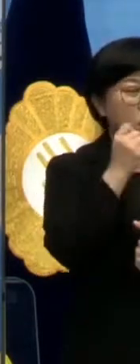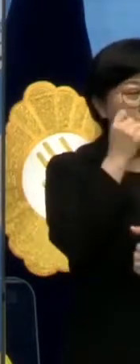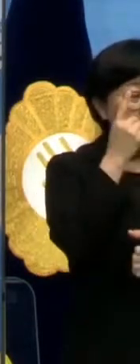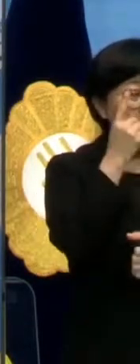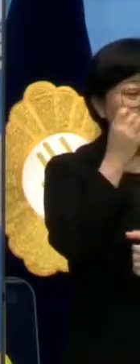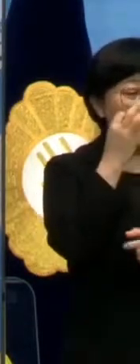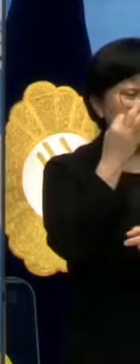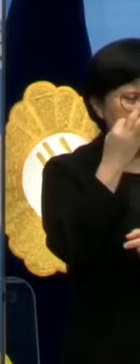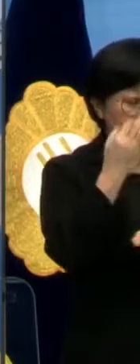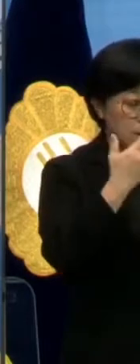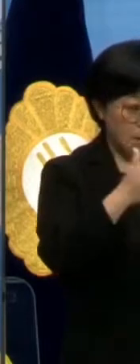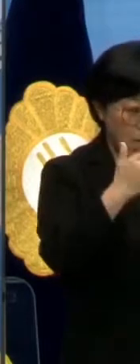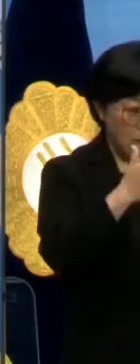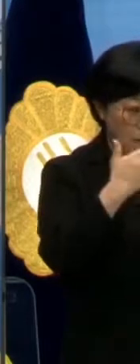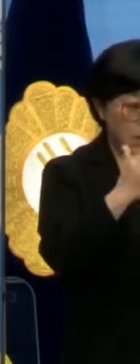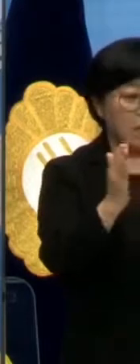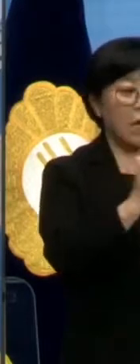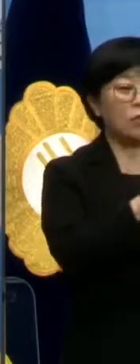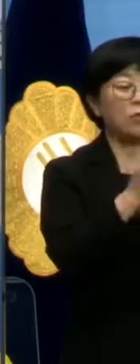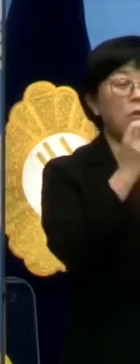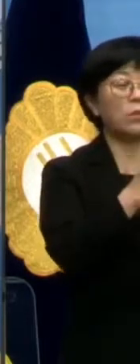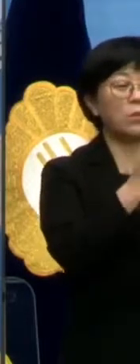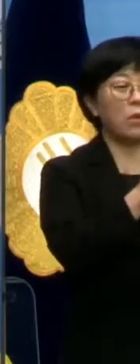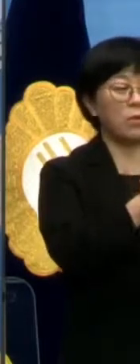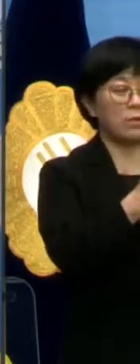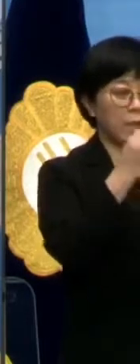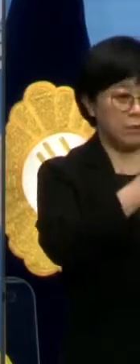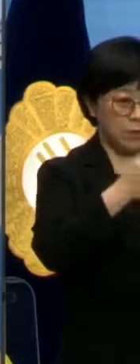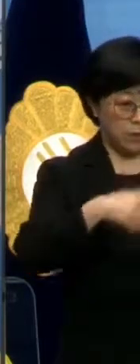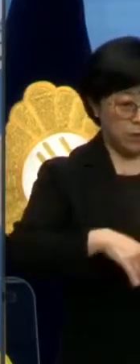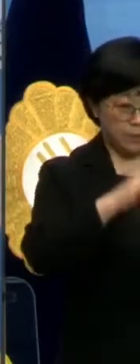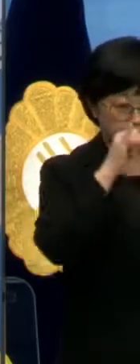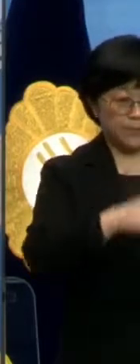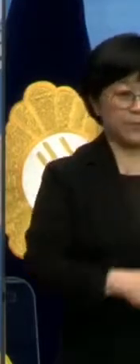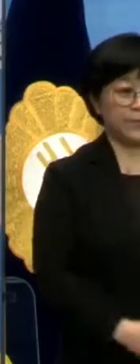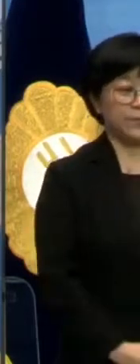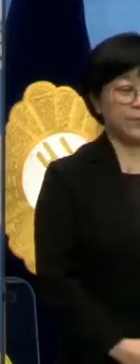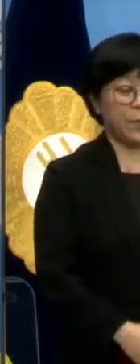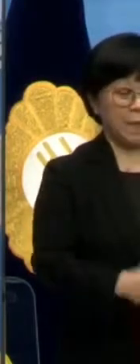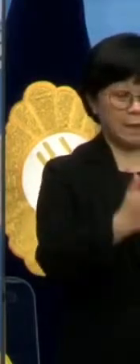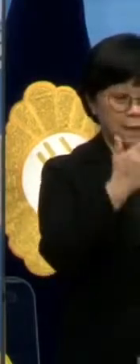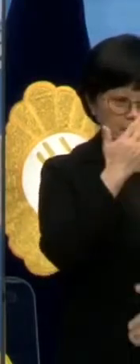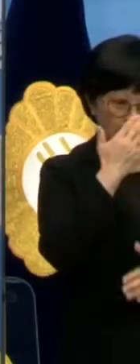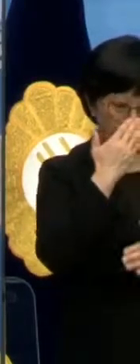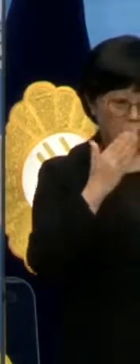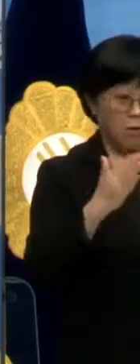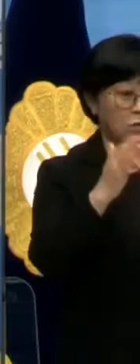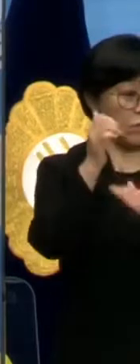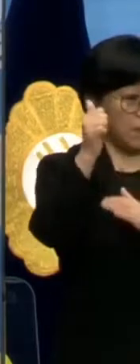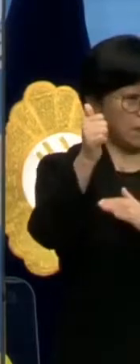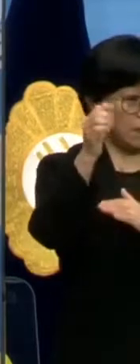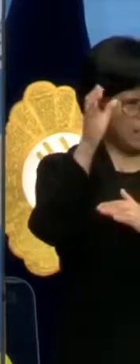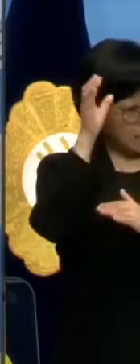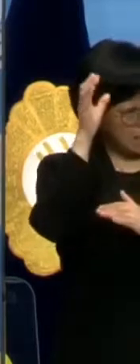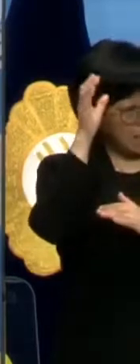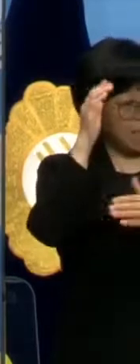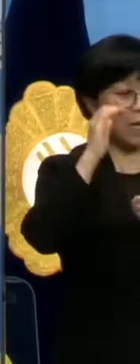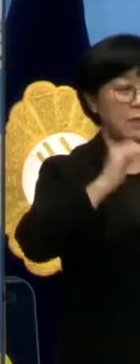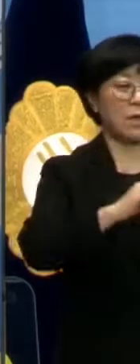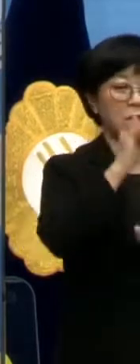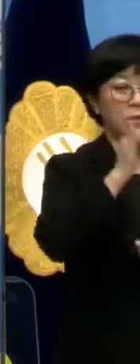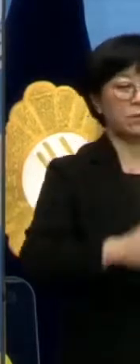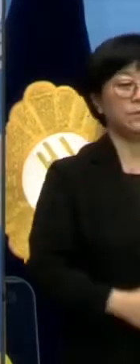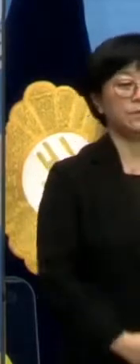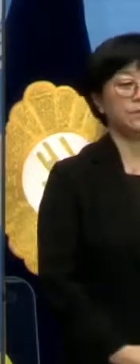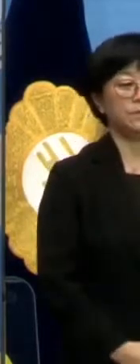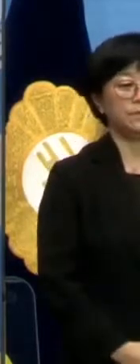나눔법도 지금 당장 법제화하시기 바랍니다. 착한 임대인의 선의에 기대는 것은 한계가